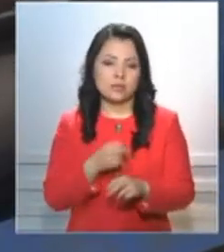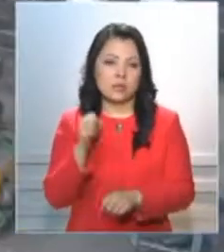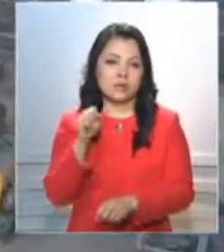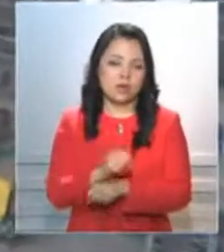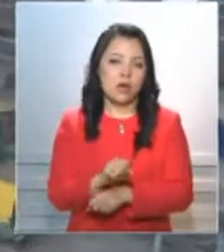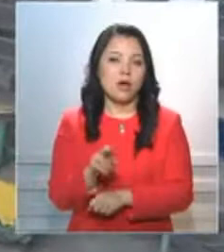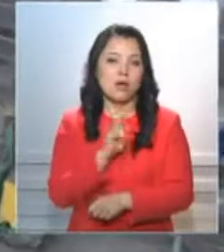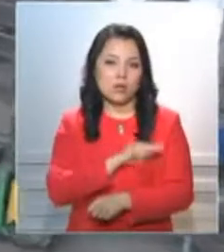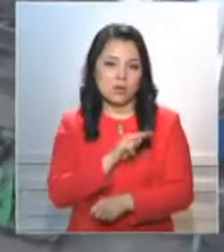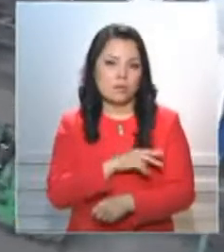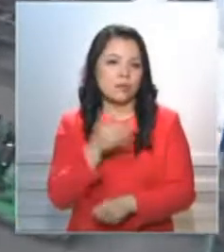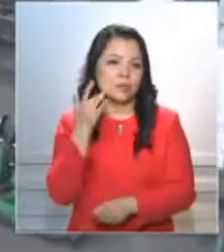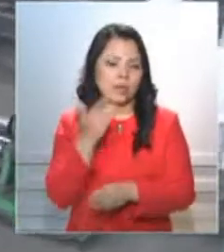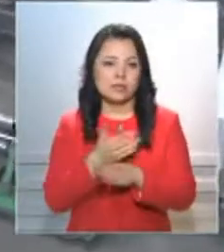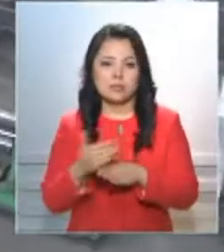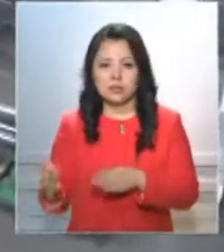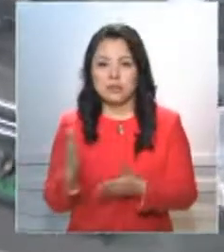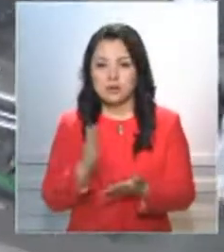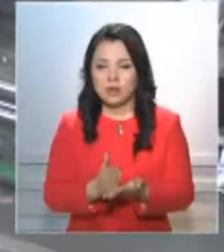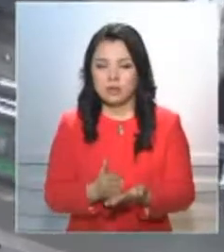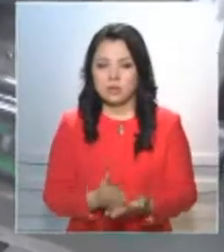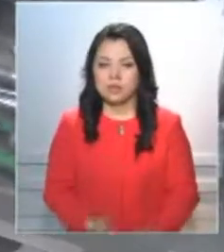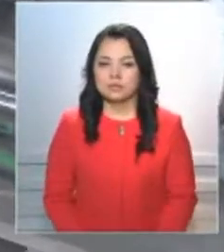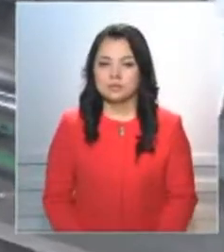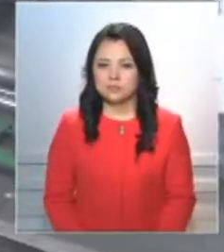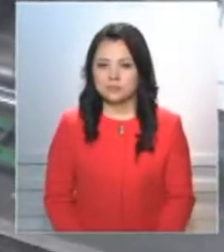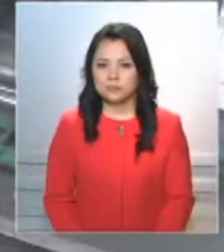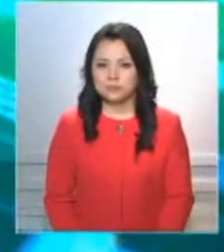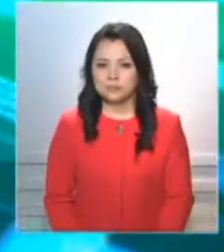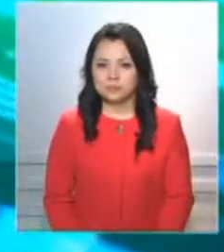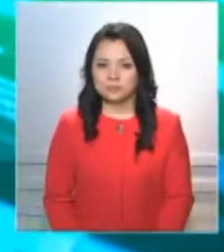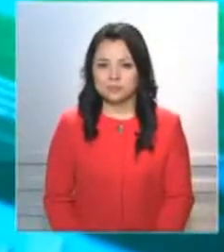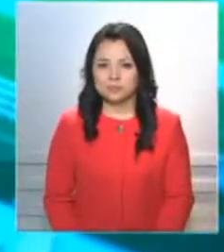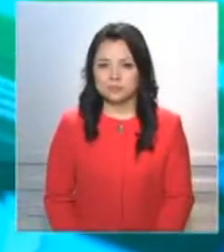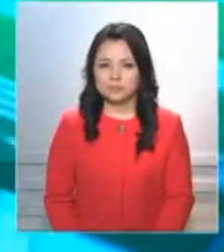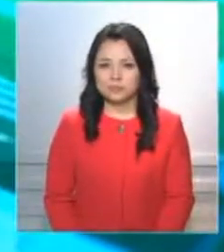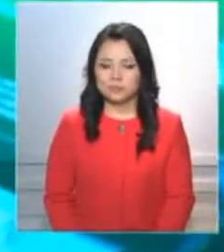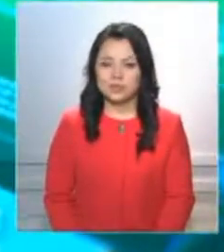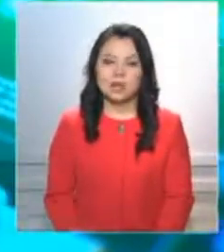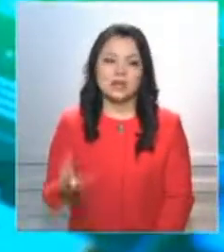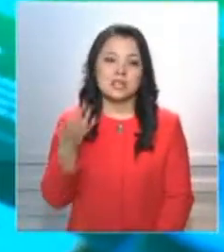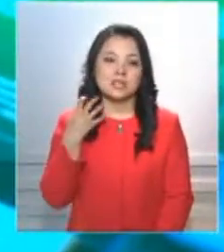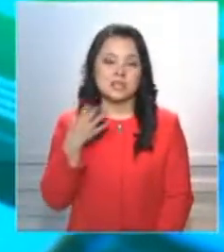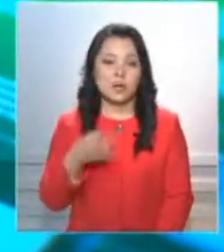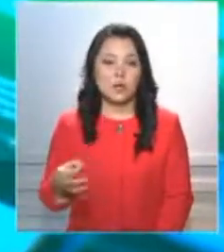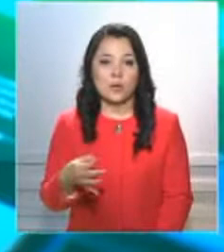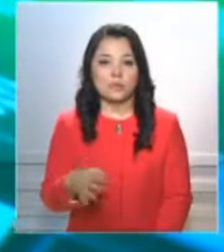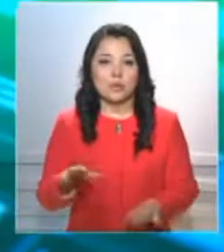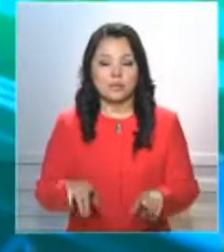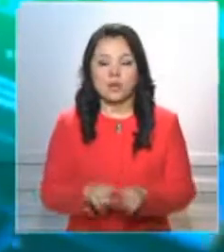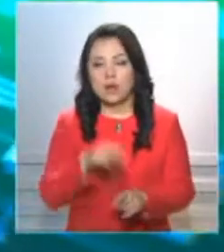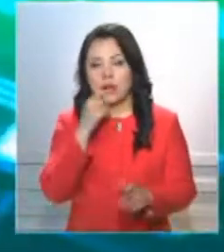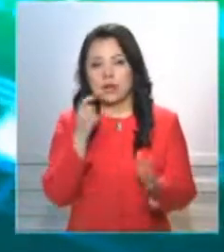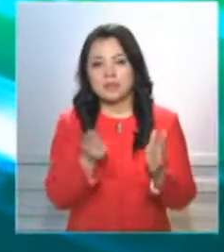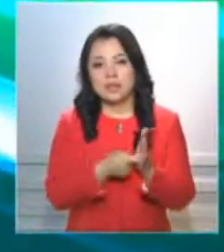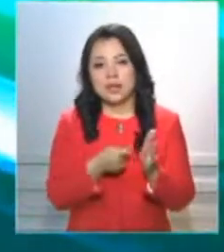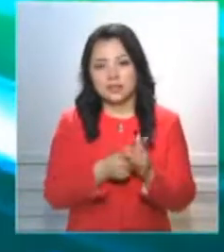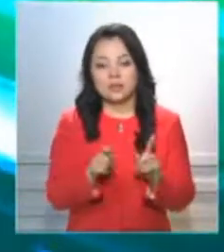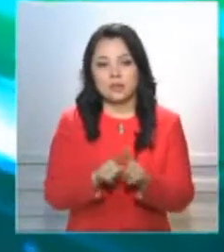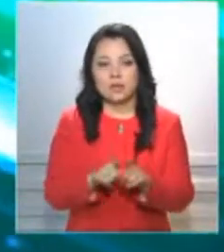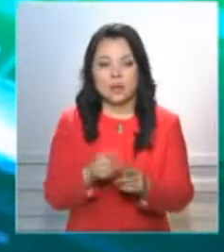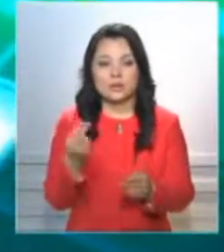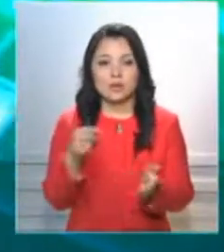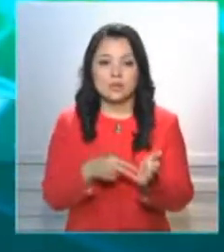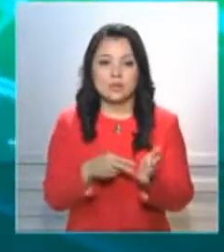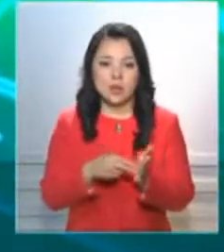Абдиева, Сайлау Игіліков, Әсет Асайынов, Қарағанды облысы, 24 кезі. Қызылорда өңірінде азық-түлік тауарларының бағасын ұстап тұру